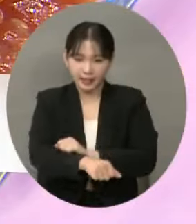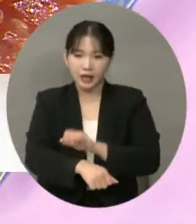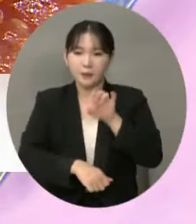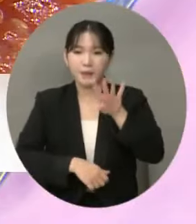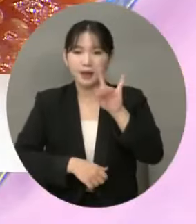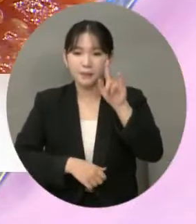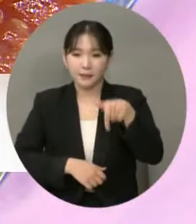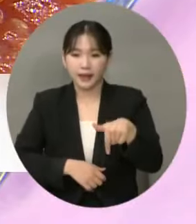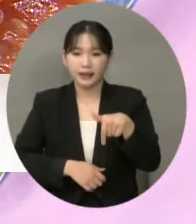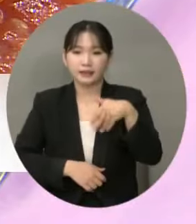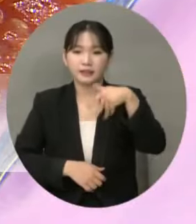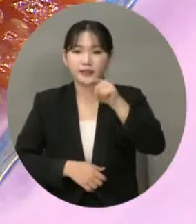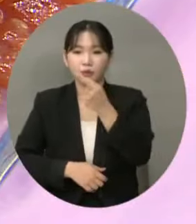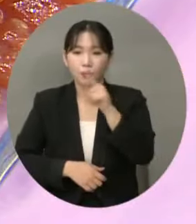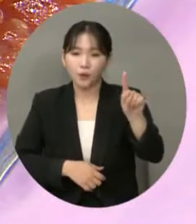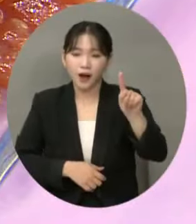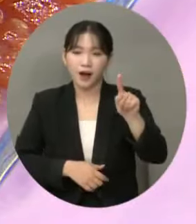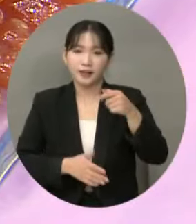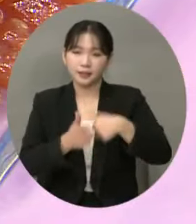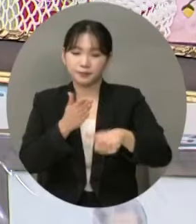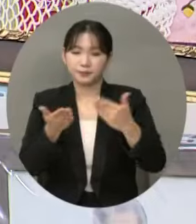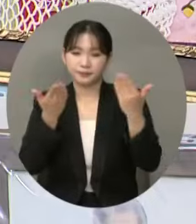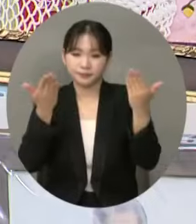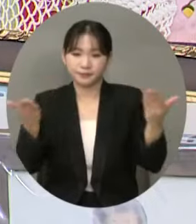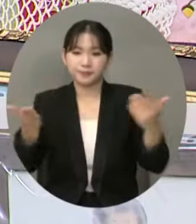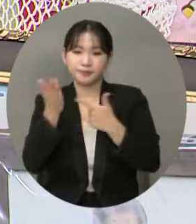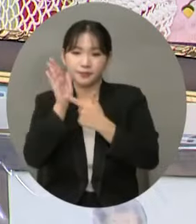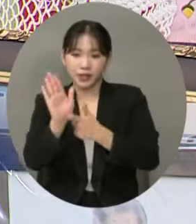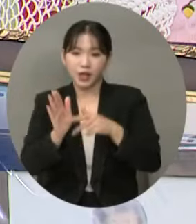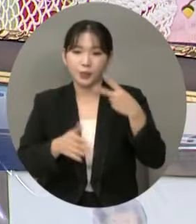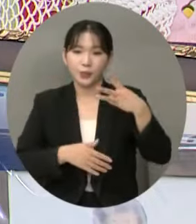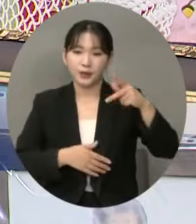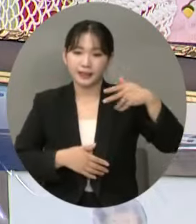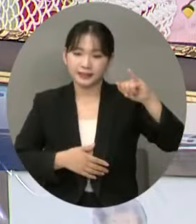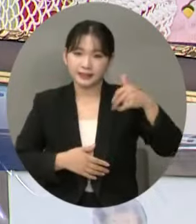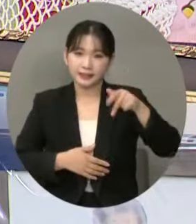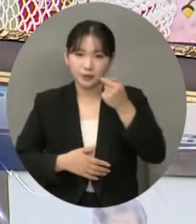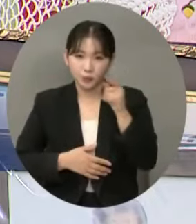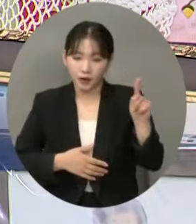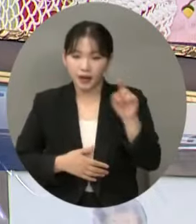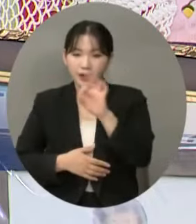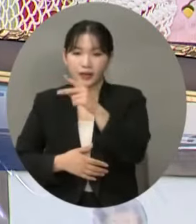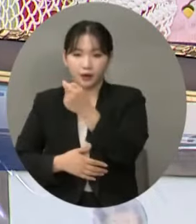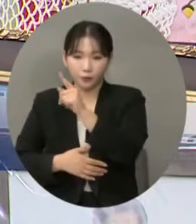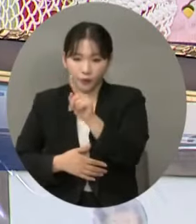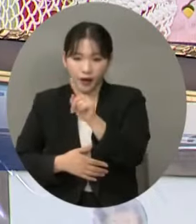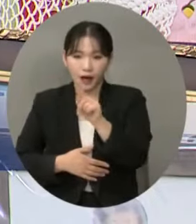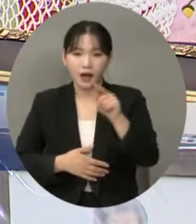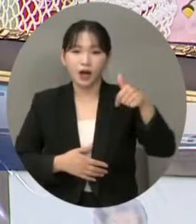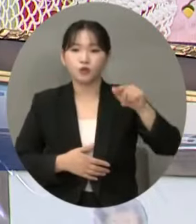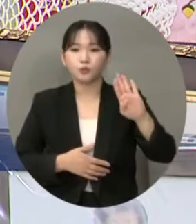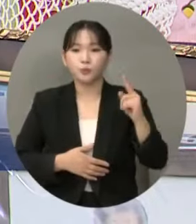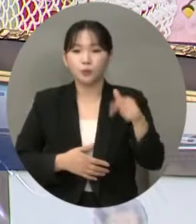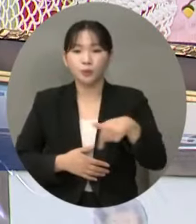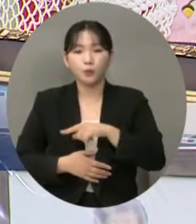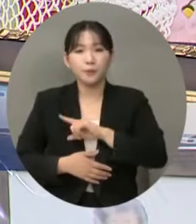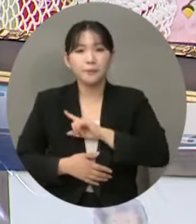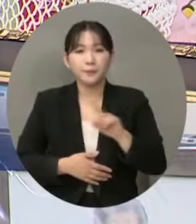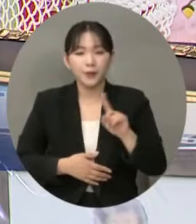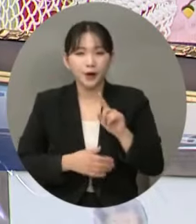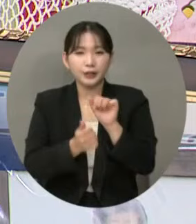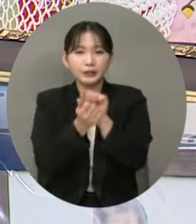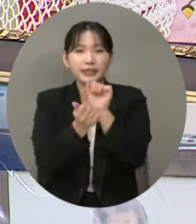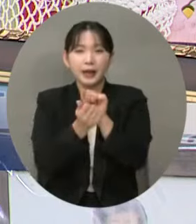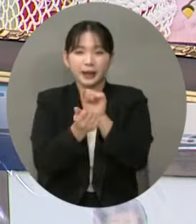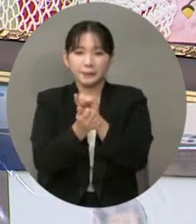패백용 전과 작품들도 총출동합니다. 도라지 전과라든가 약과라든가 군복이라고 이제 여수도 지역이